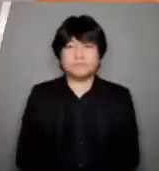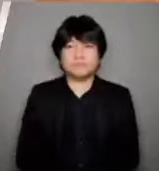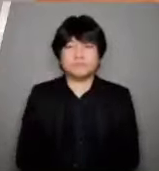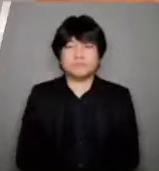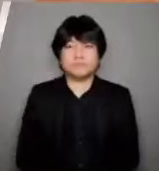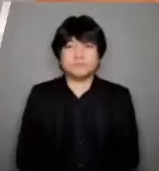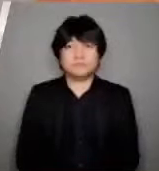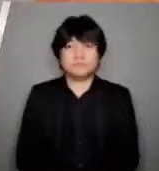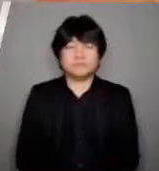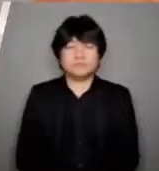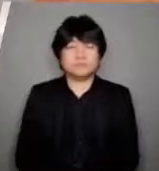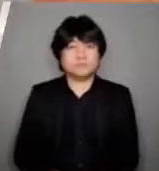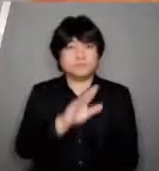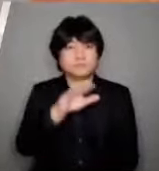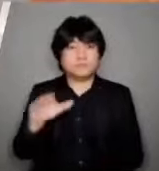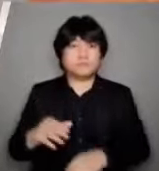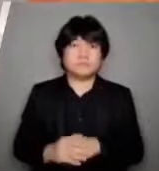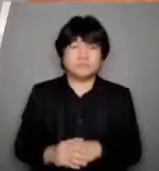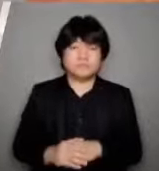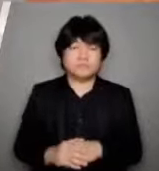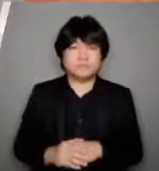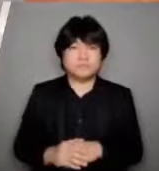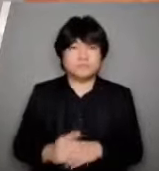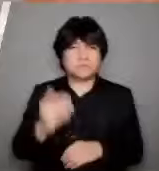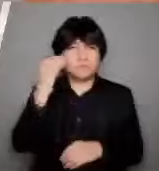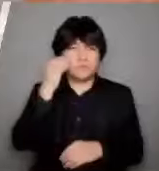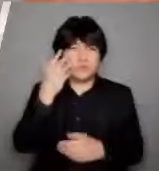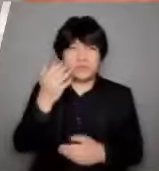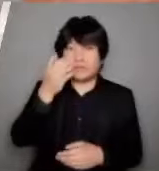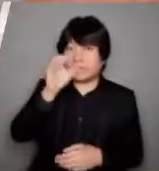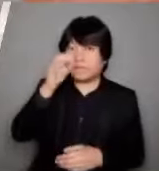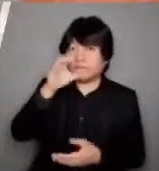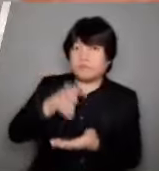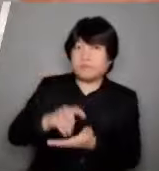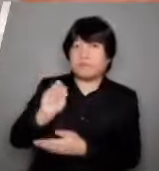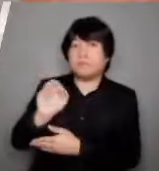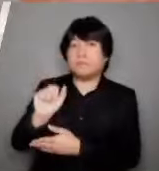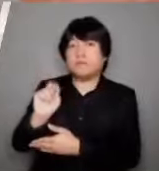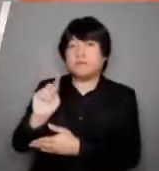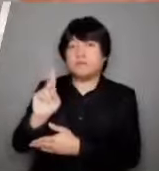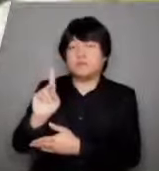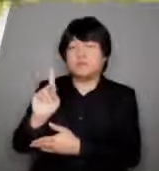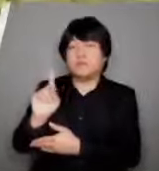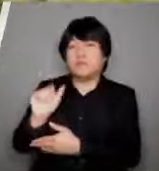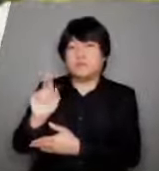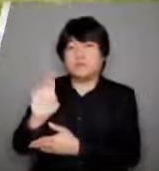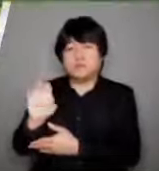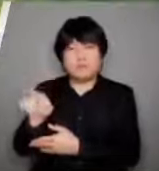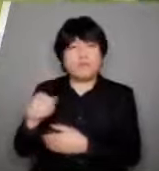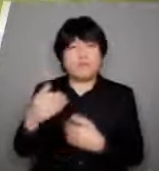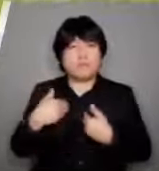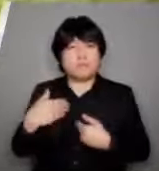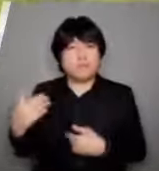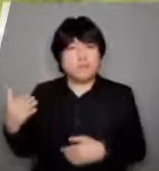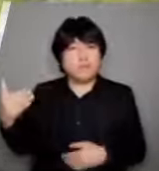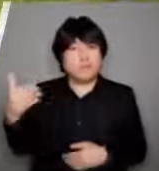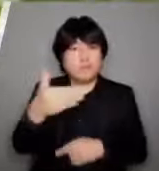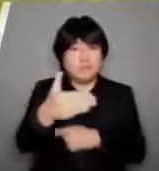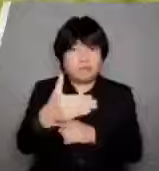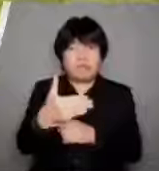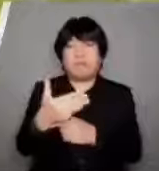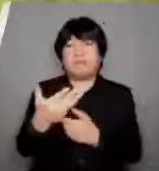Napadpad sa baybayin ng Mactan Channel sa Mandaue, Cebu ang isang sugatang sunfish o mola. Tinatayang may bigat itong halos 200